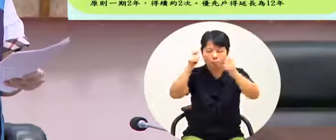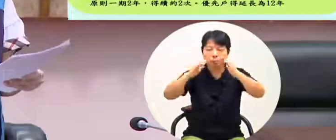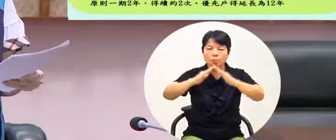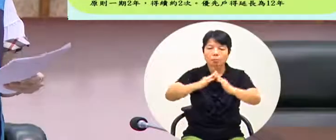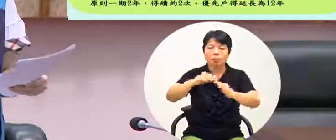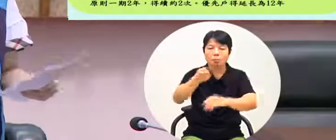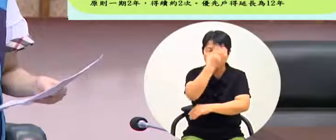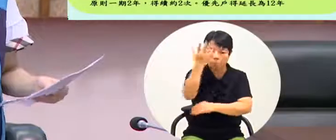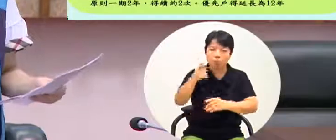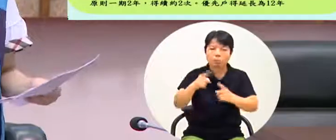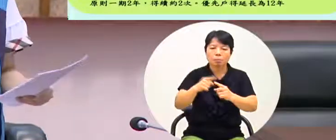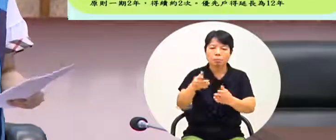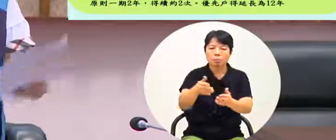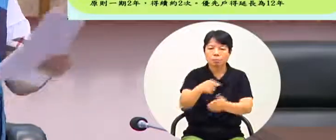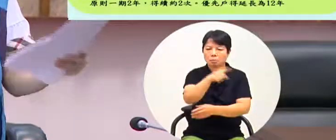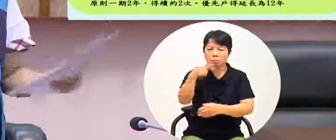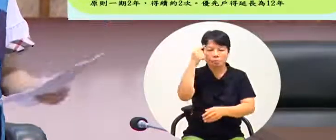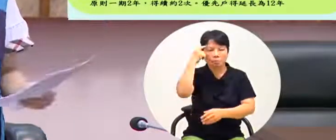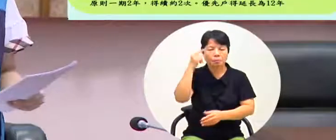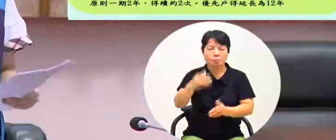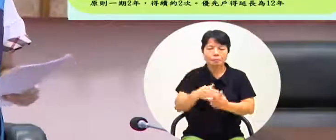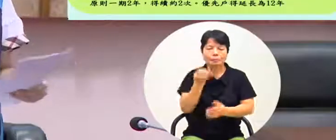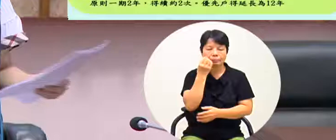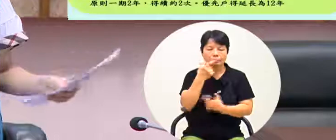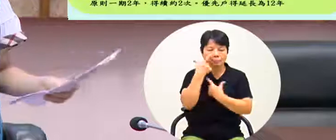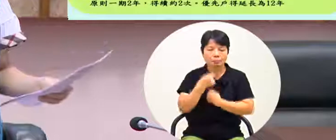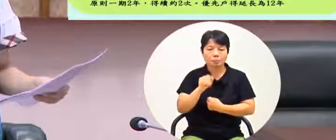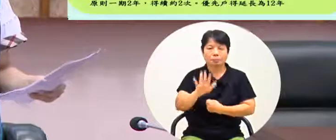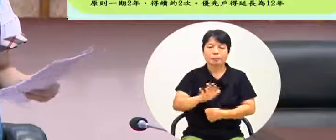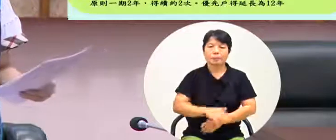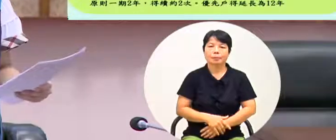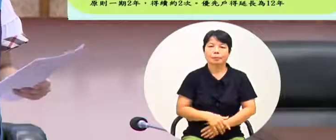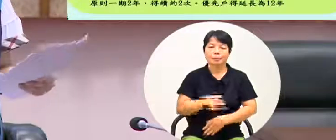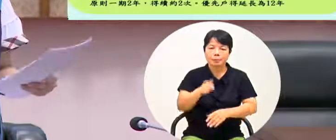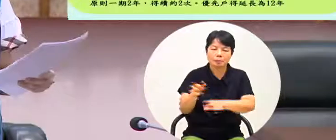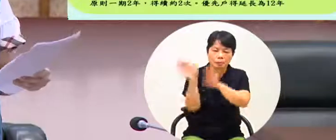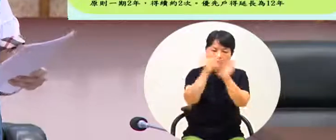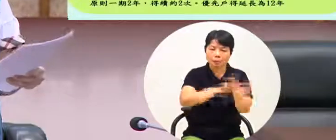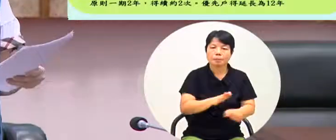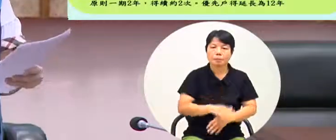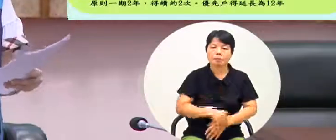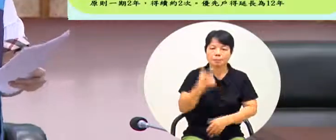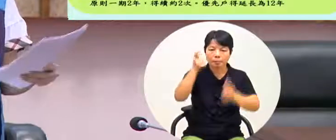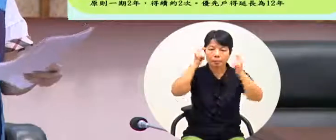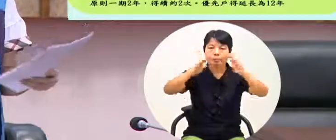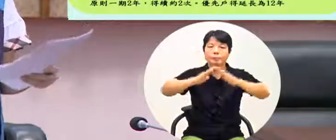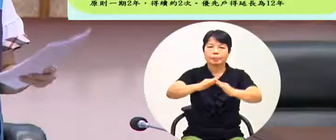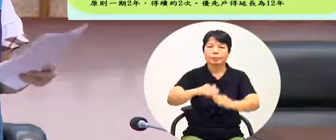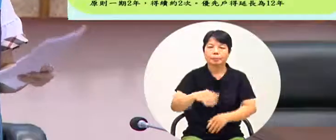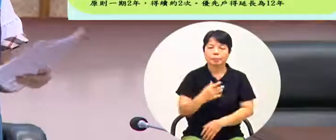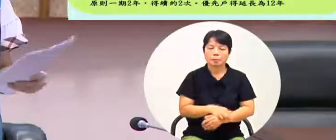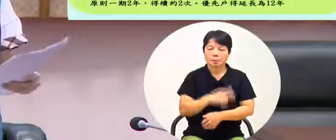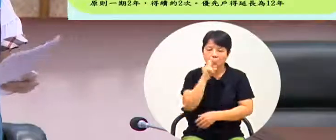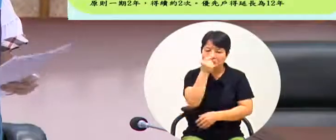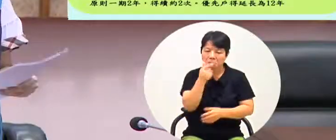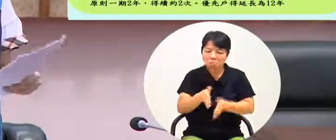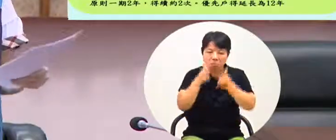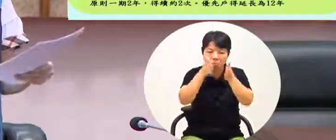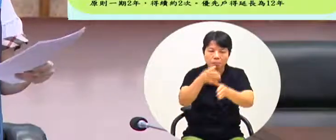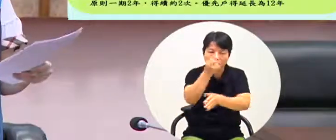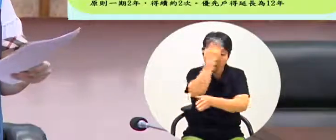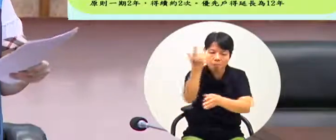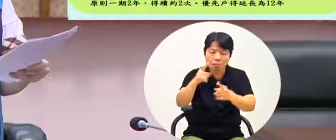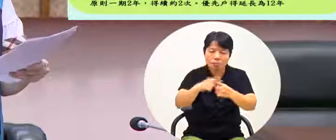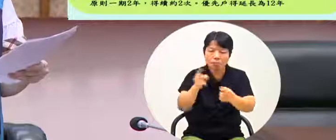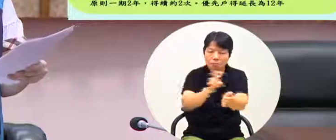是很可怜？那我们这样子的状况来看，我们高雄市真的有特别针对年轻人，有特别照顾到年轻人吗？